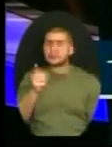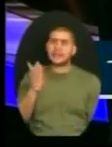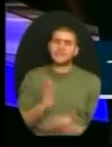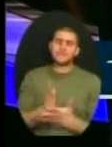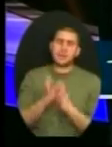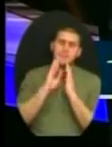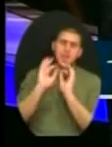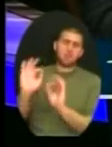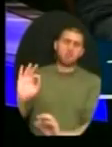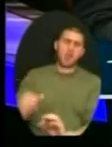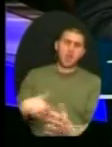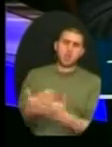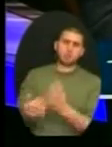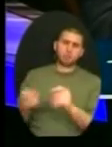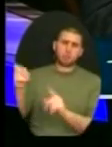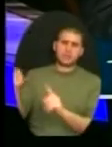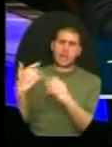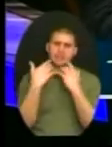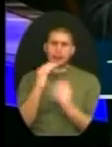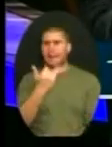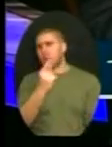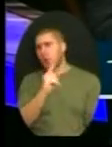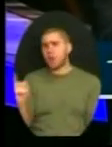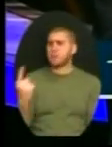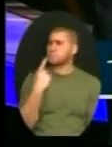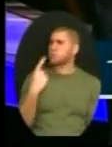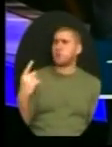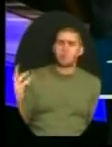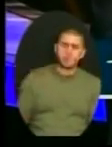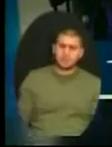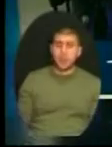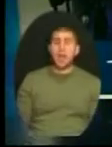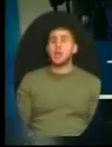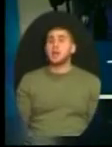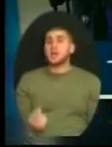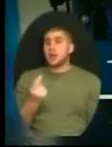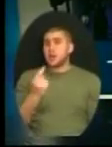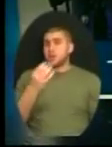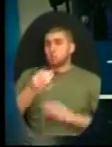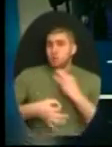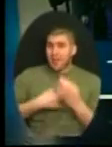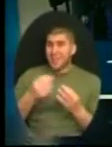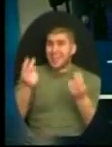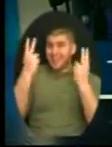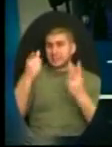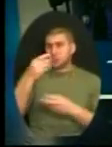זה כבר בעיה של היועץ המשפטי, וגם הוא צריך להסביר אם כן ולא ואת כל הדברים. אני